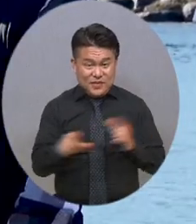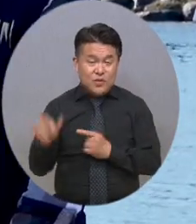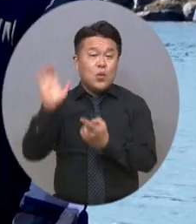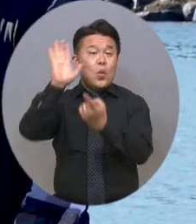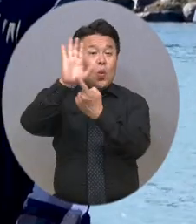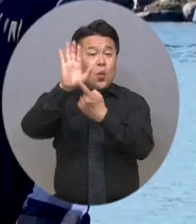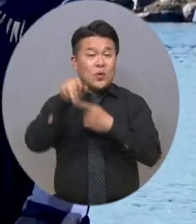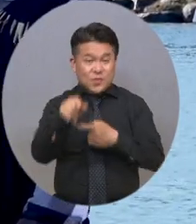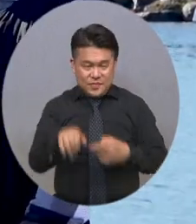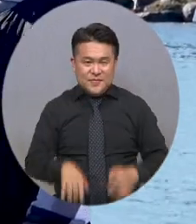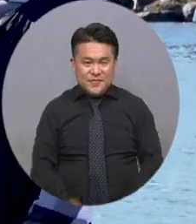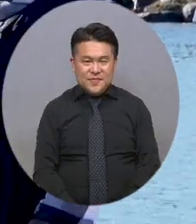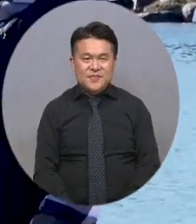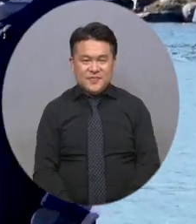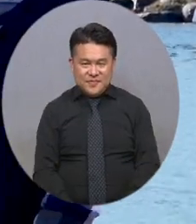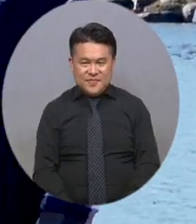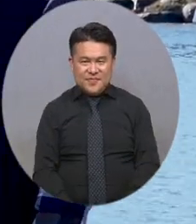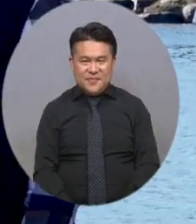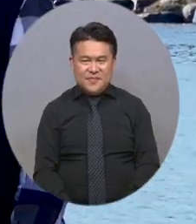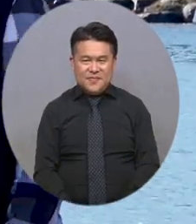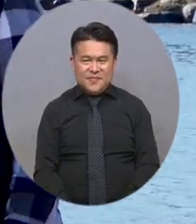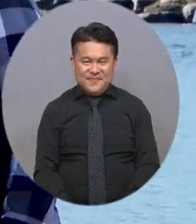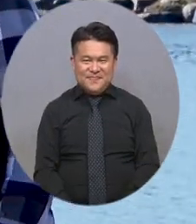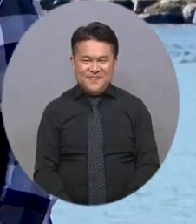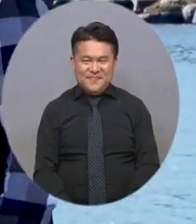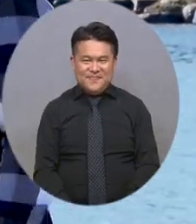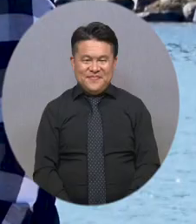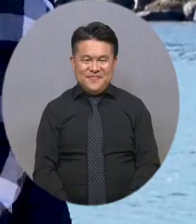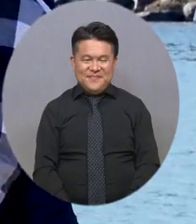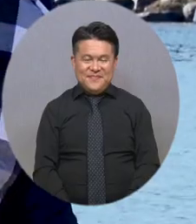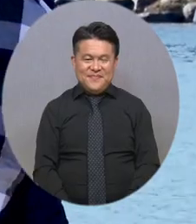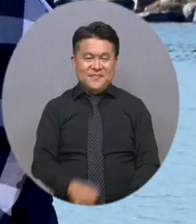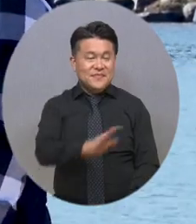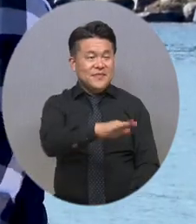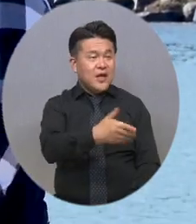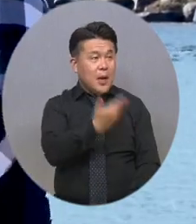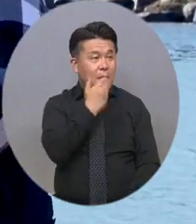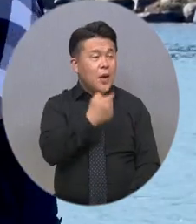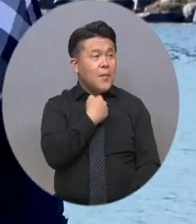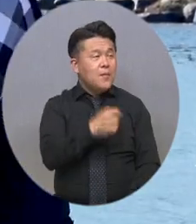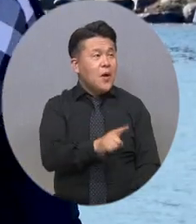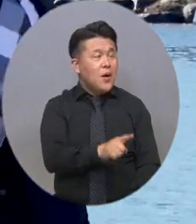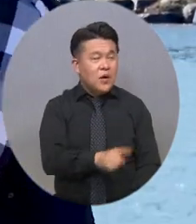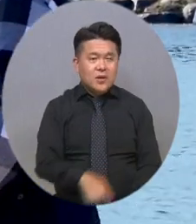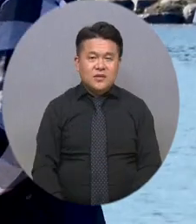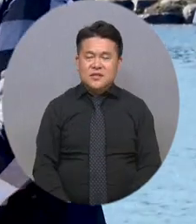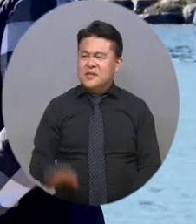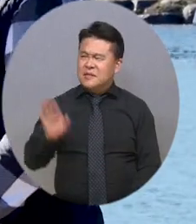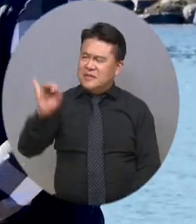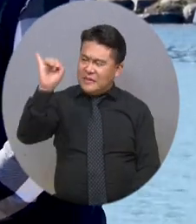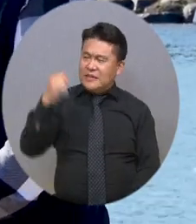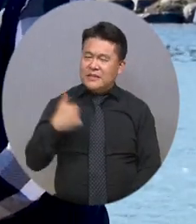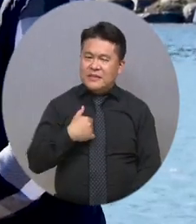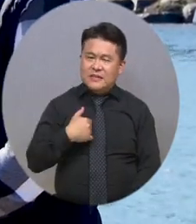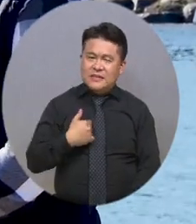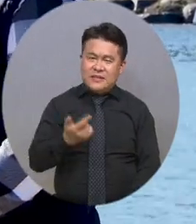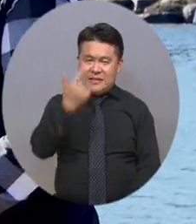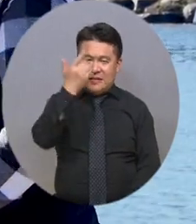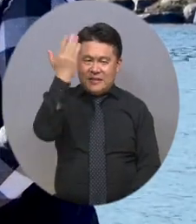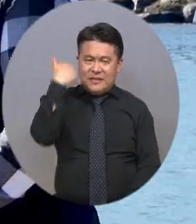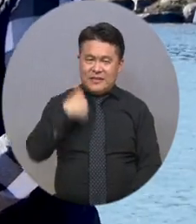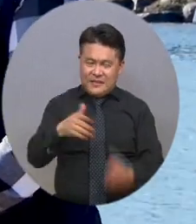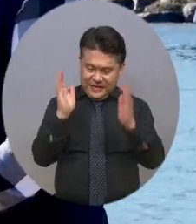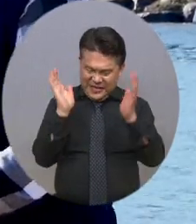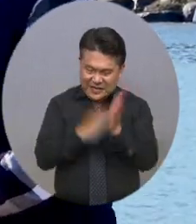이거 한번 홍보하자. 이렇게 됐죠. 장흥은? 뭐 먹어봤니? 누나! 어! 옛날에